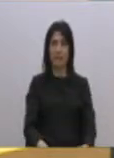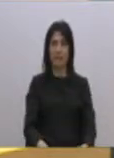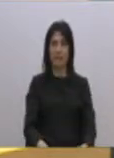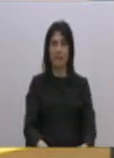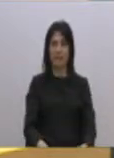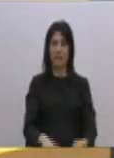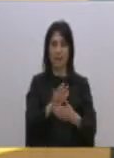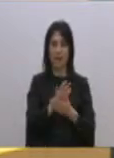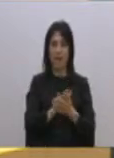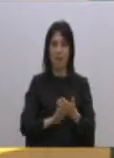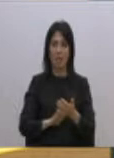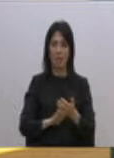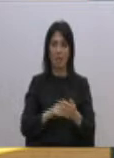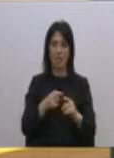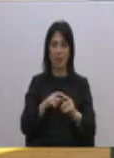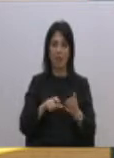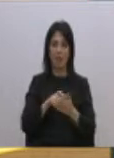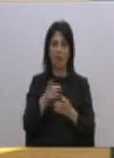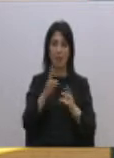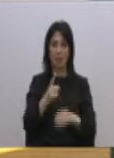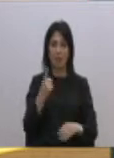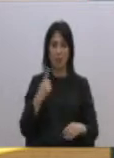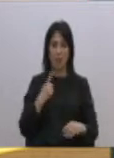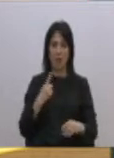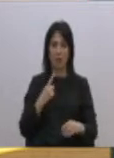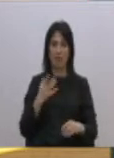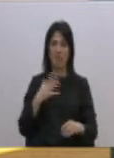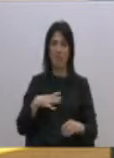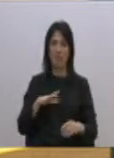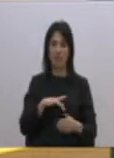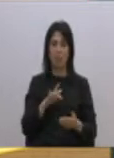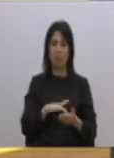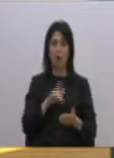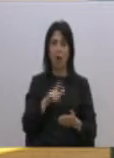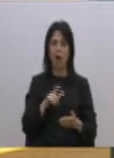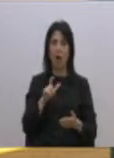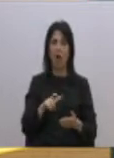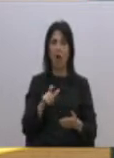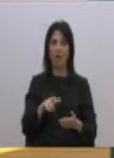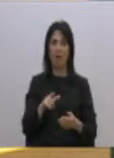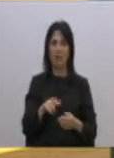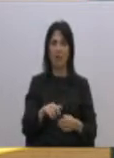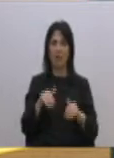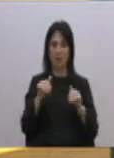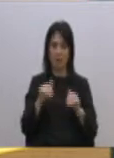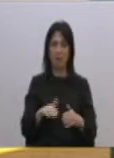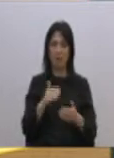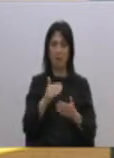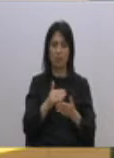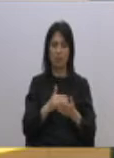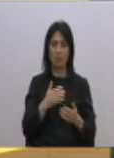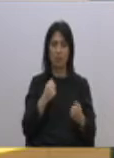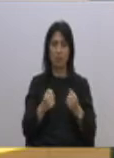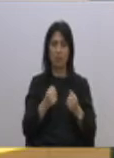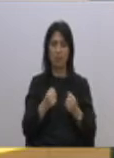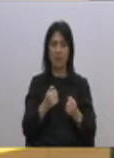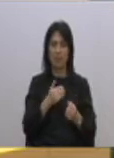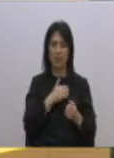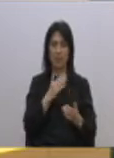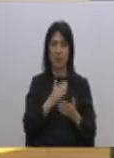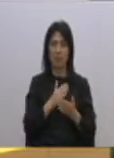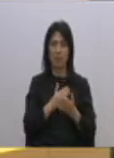და გააგრძელეთ. ამ გზაზე დარჩებით მარტო საქართველოს მოქალაქეების გადაწყვეტილება, ტკიცე და ურყევება